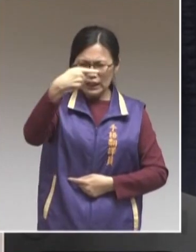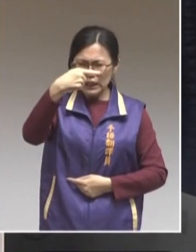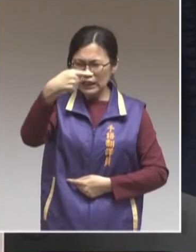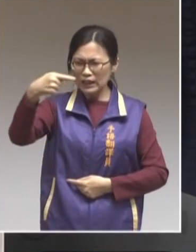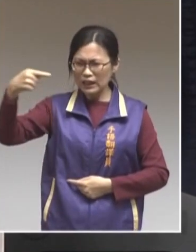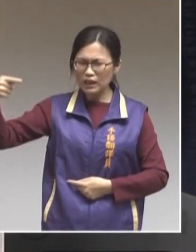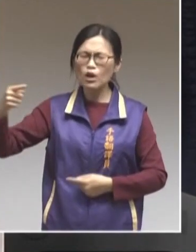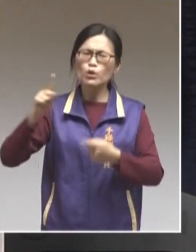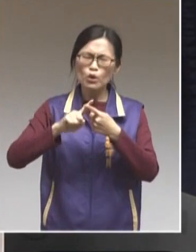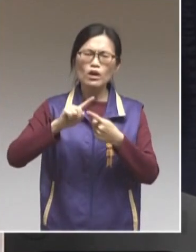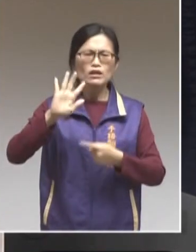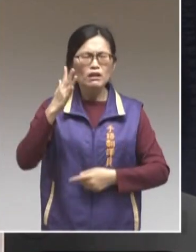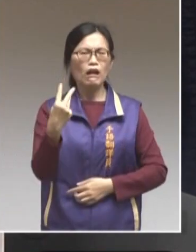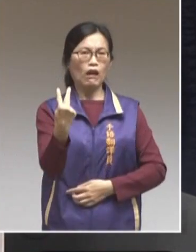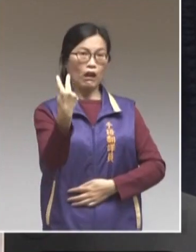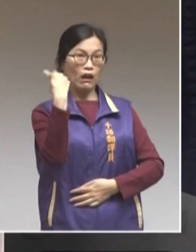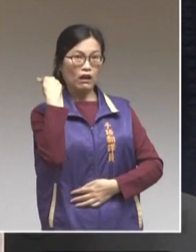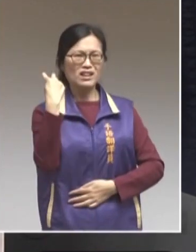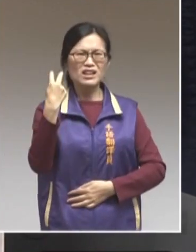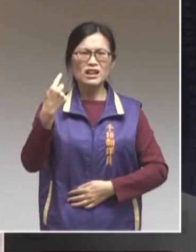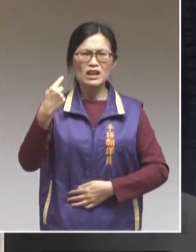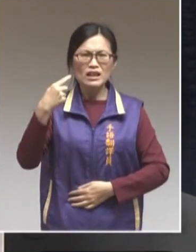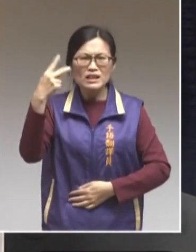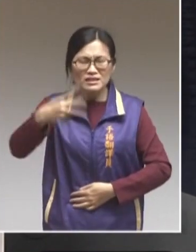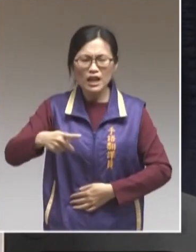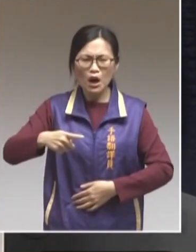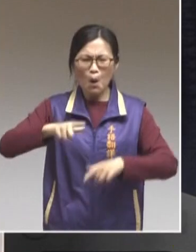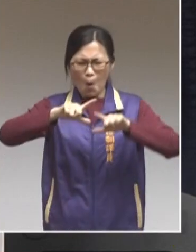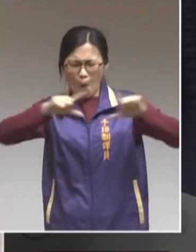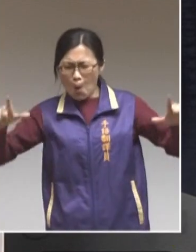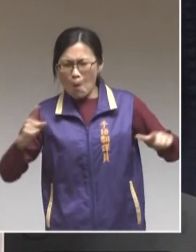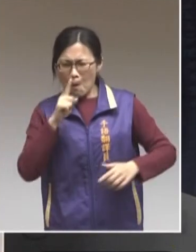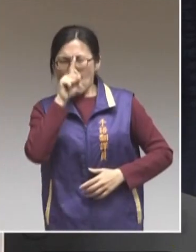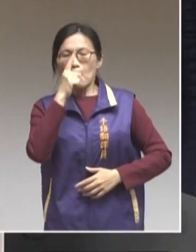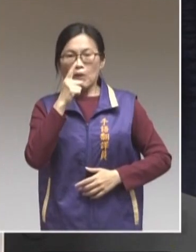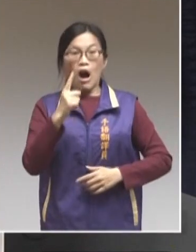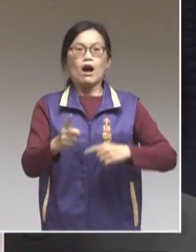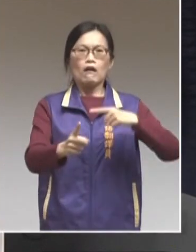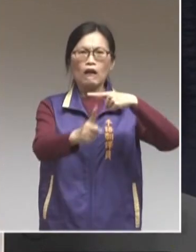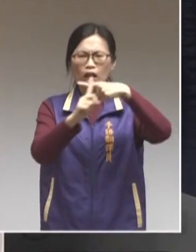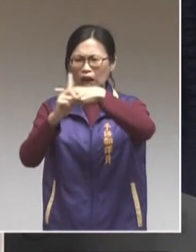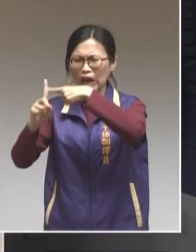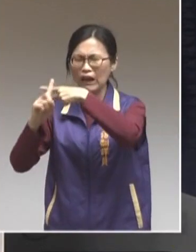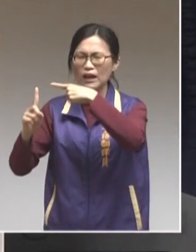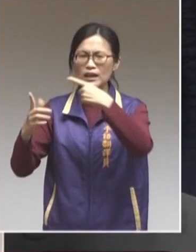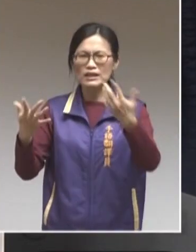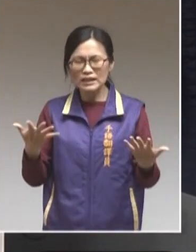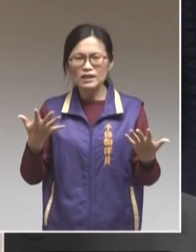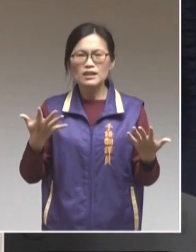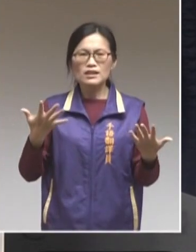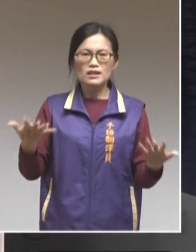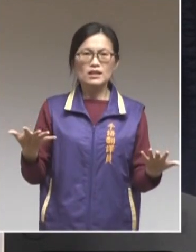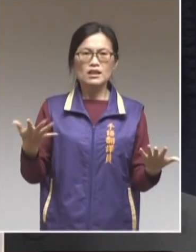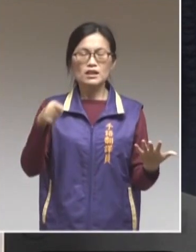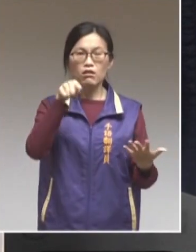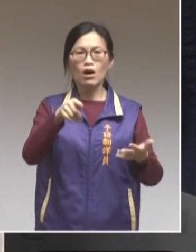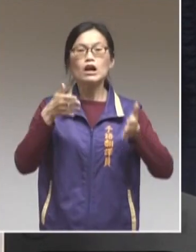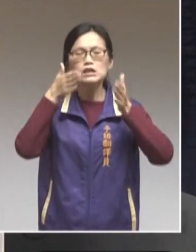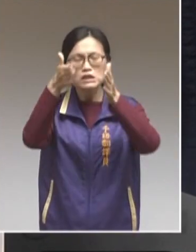在前天我们再次的扩大筛检就呈现阳性。那因此，我们这